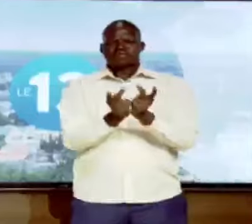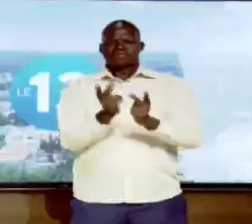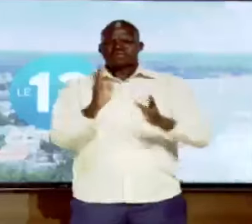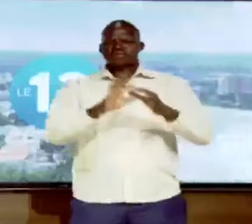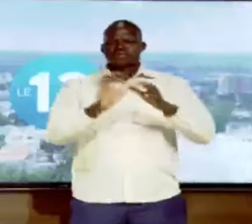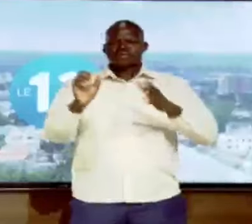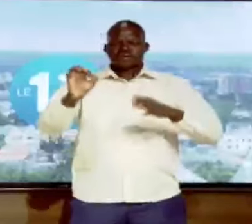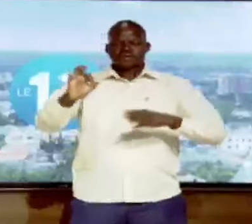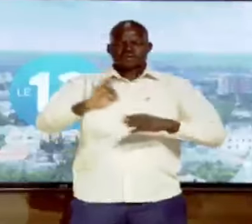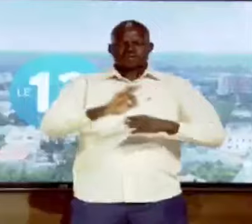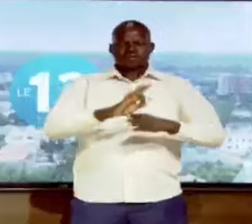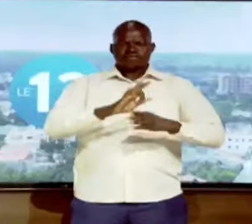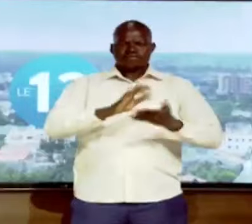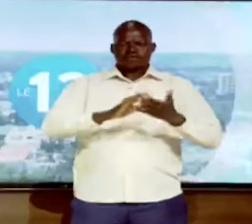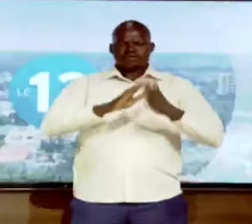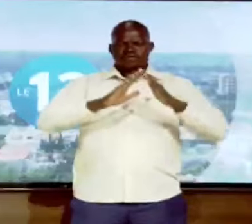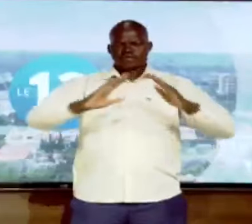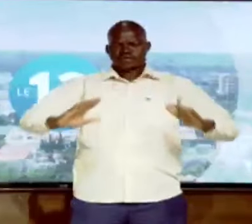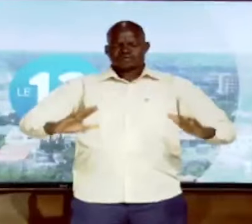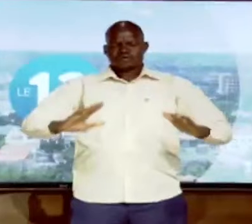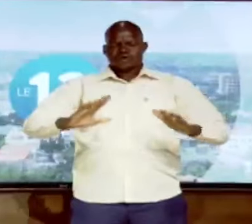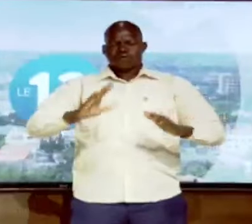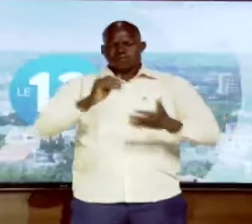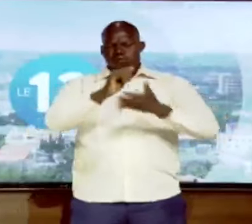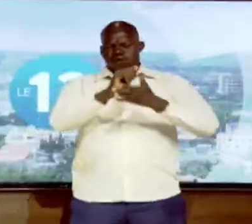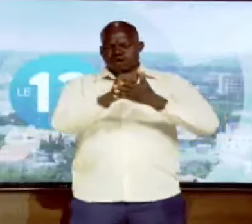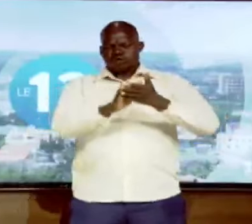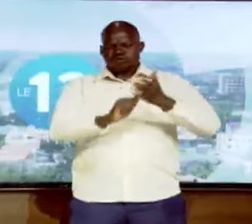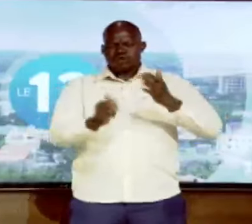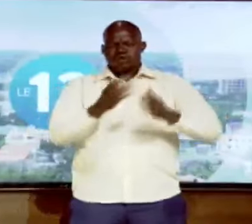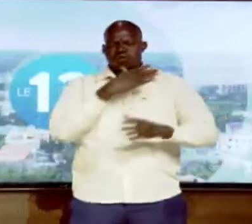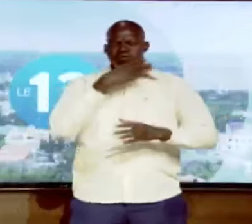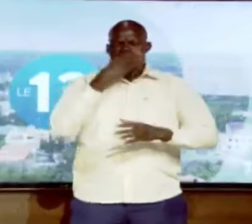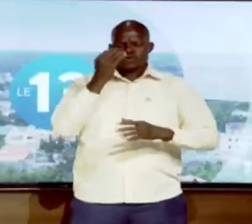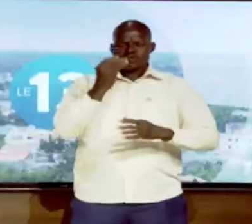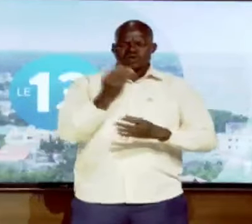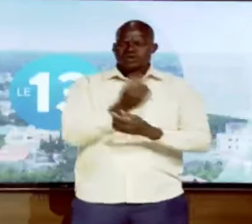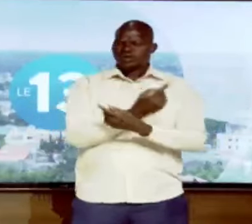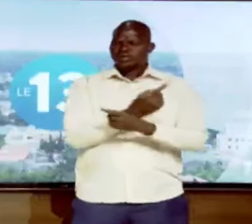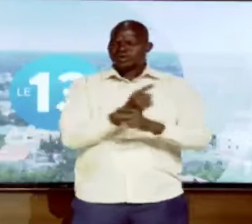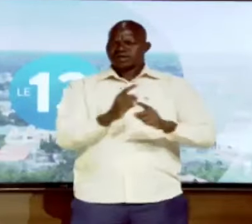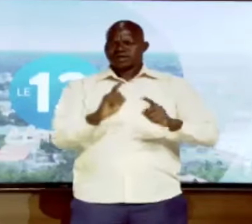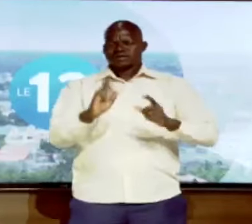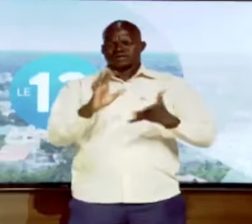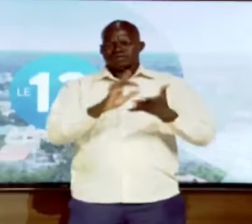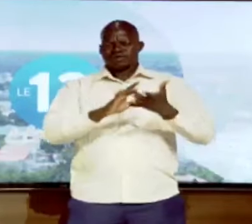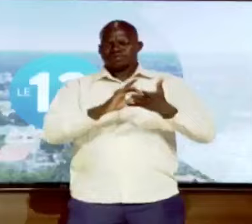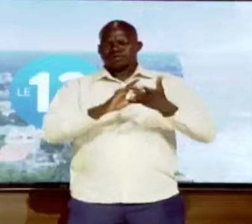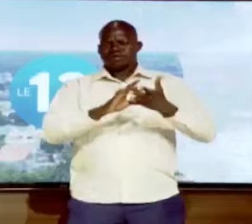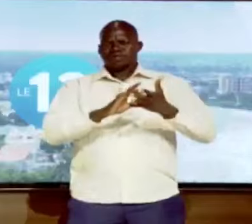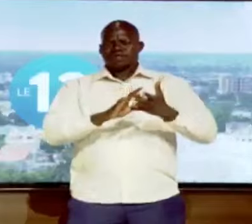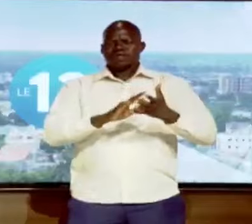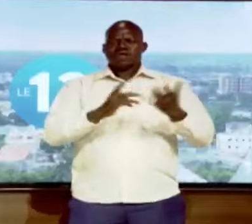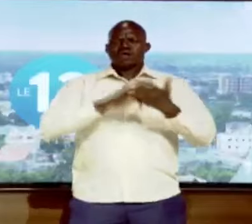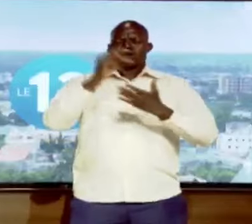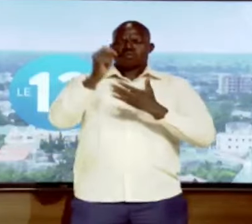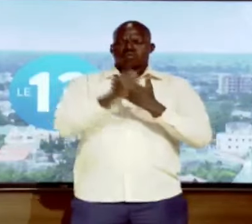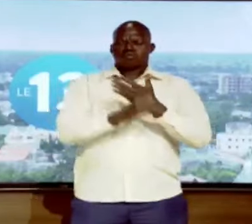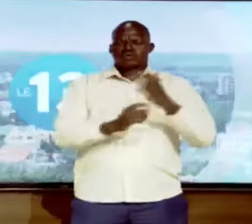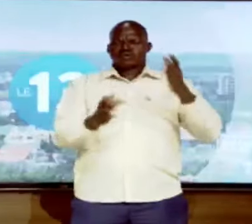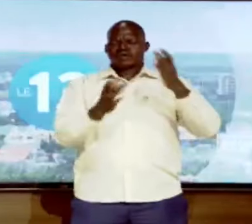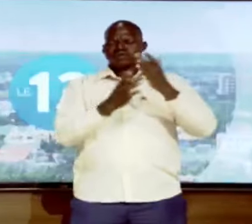pharmacie hospitalière pour réduire au mieux la dépendance du bkinafçon en matière de médicament un projet de technopole